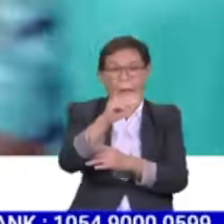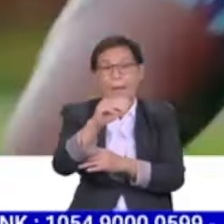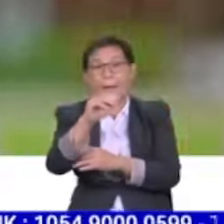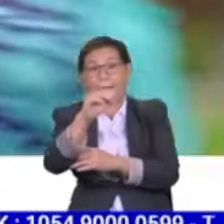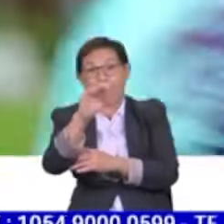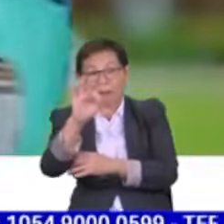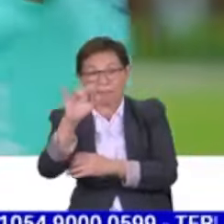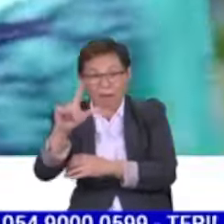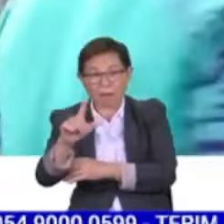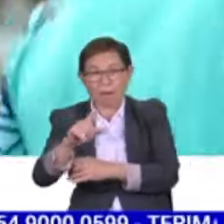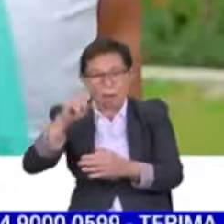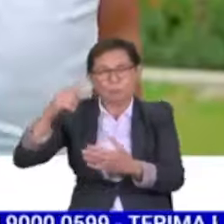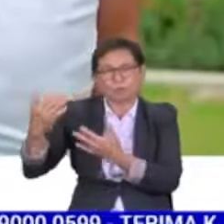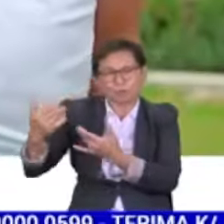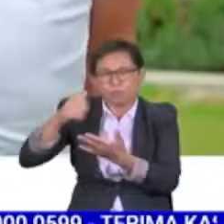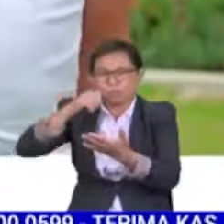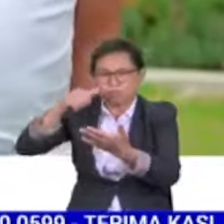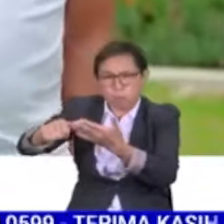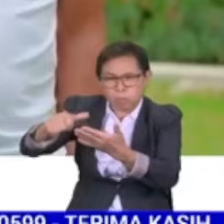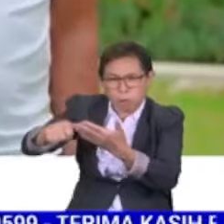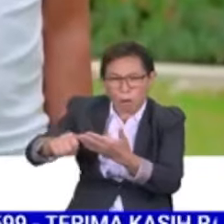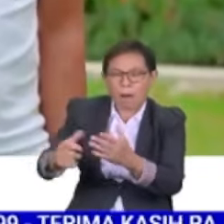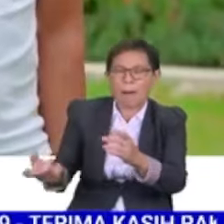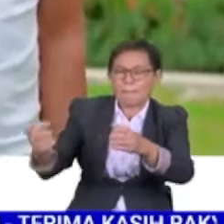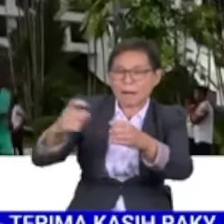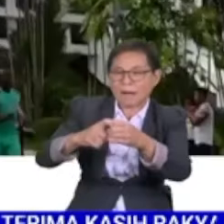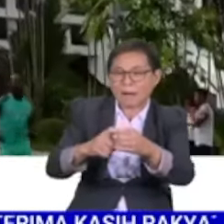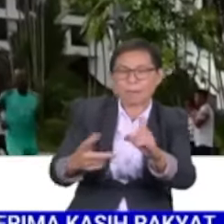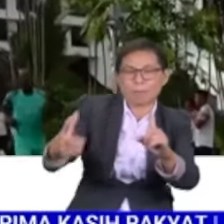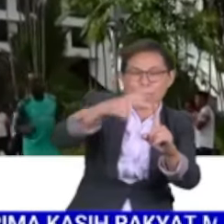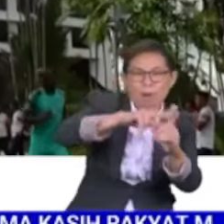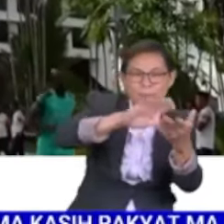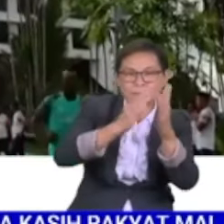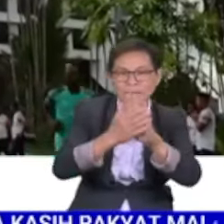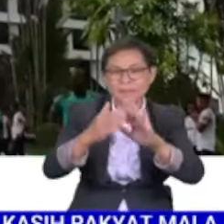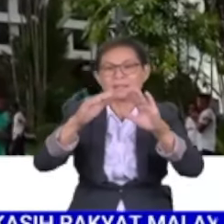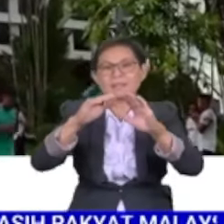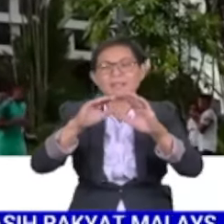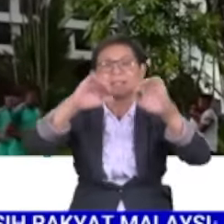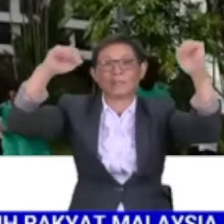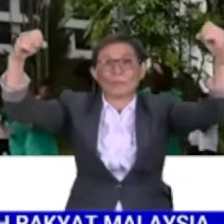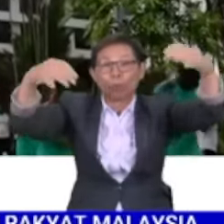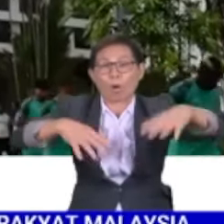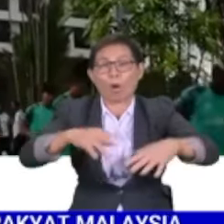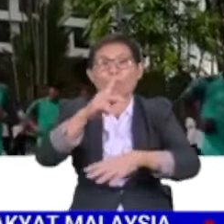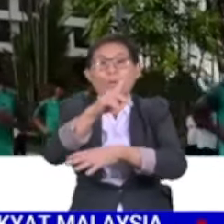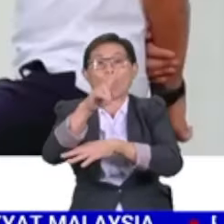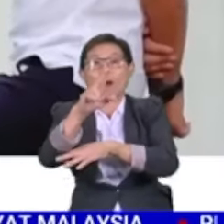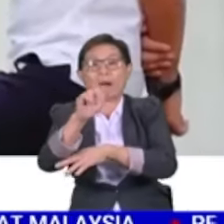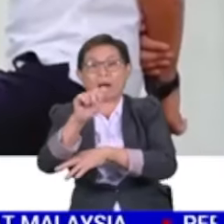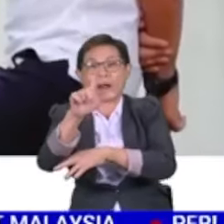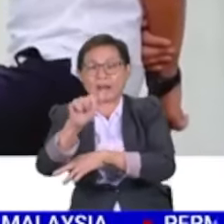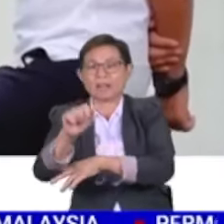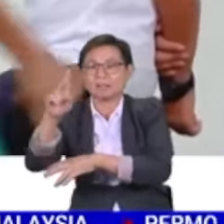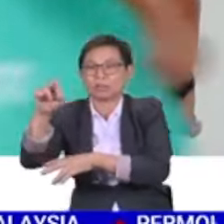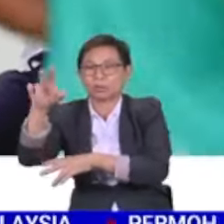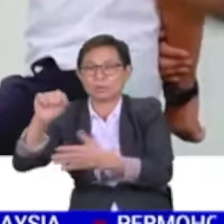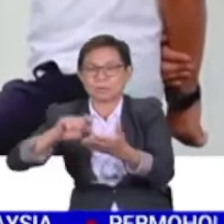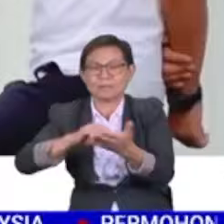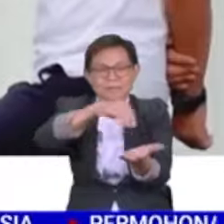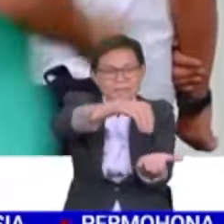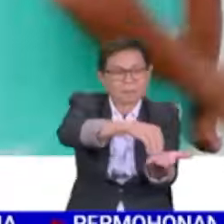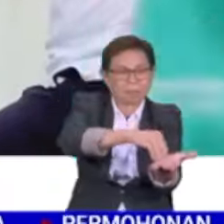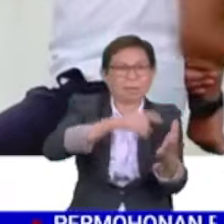beberapa dokumen yang diperlukan berkaitan permohonan menjadikan Stadium Sultan Mizan Zainal Abidin Kuala Nerus sebagai gelanggang tuan